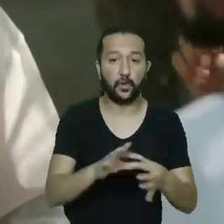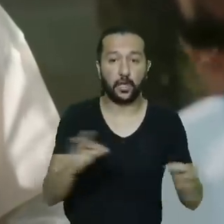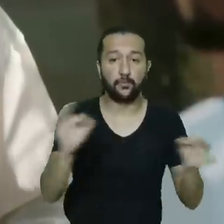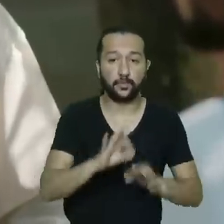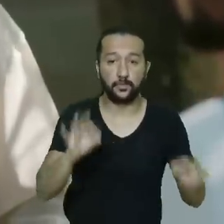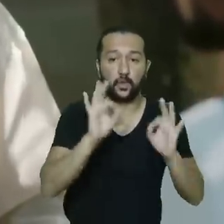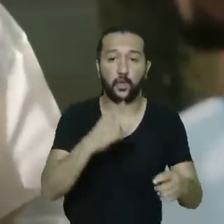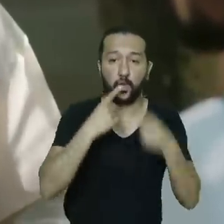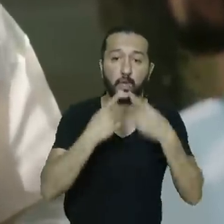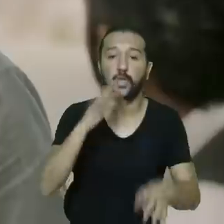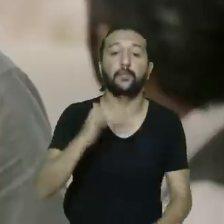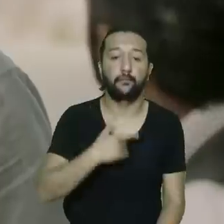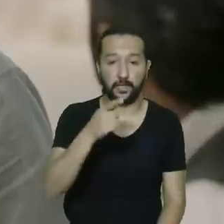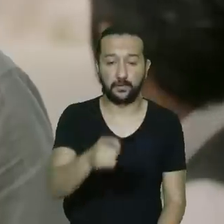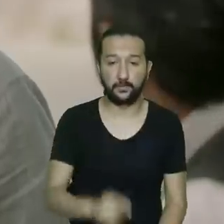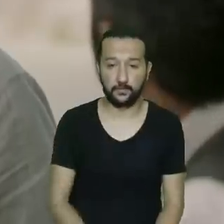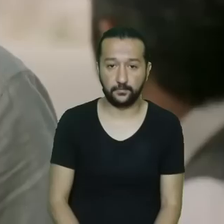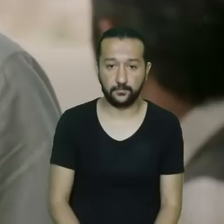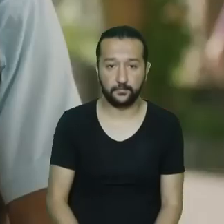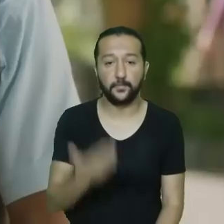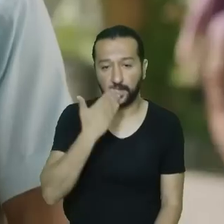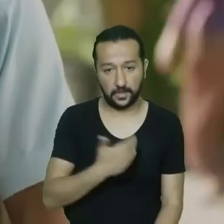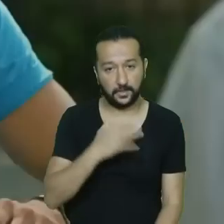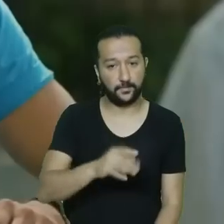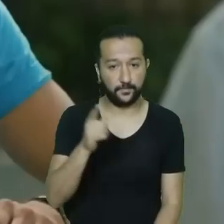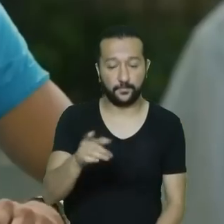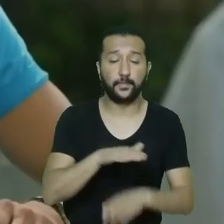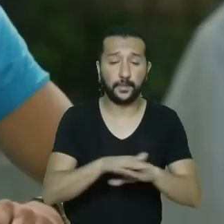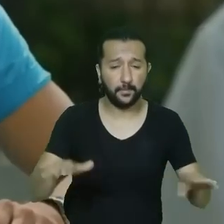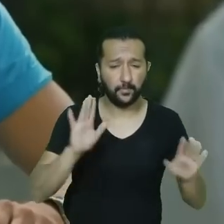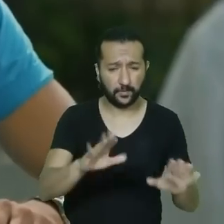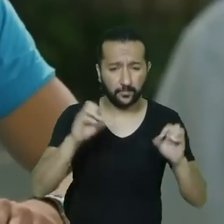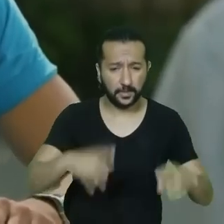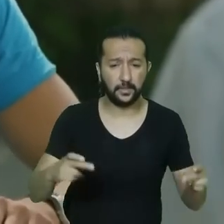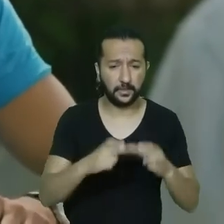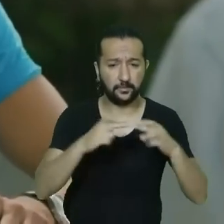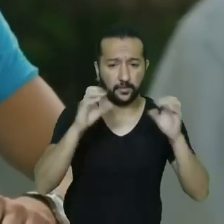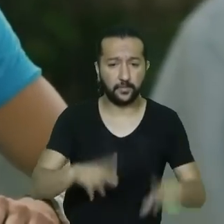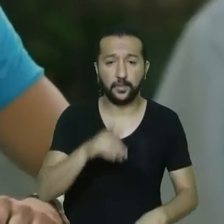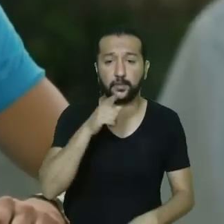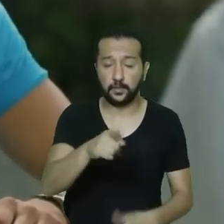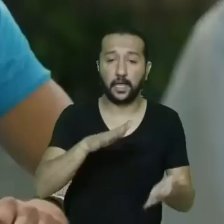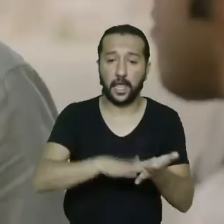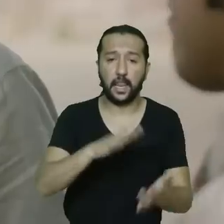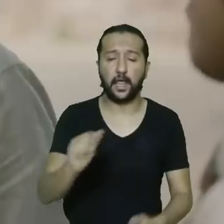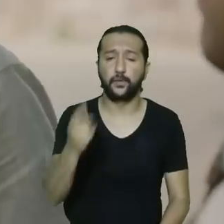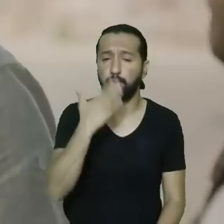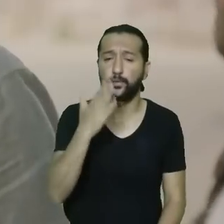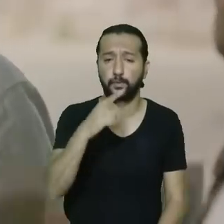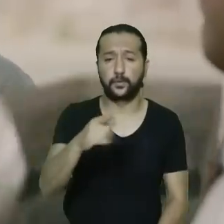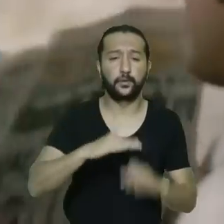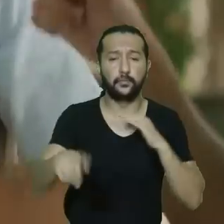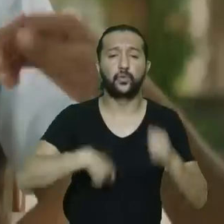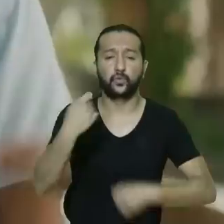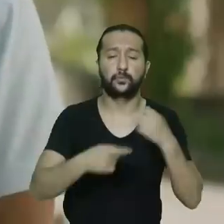gablosu olmayacak. Öyle konuşacağız demedim mi lan? Dedi. Tamam lan bırakın hiç bunları. Barnak izi falan aldık daha yok.